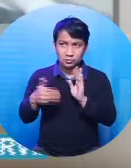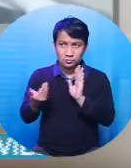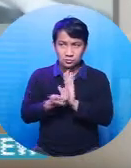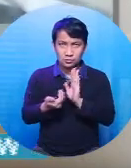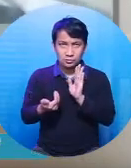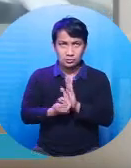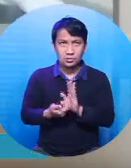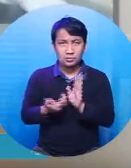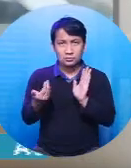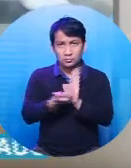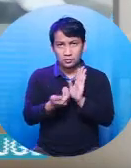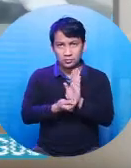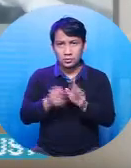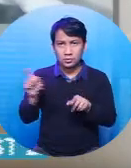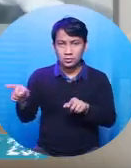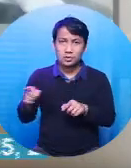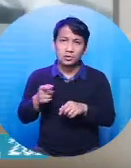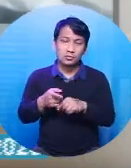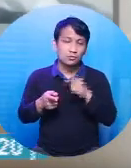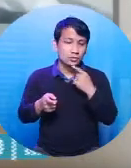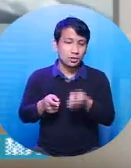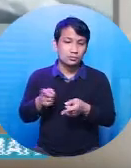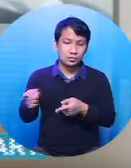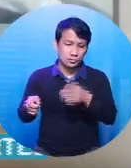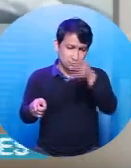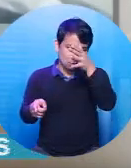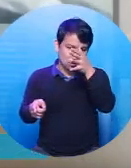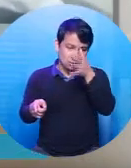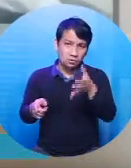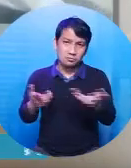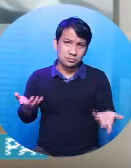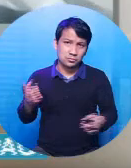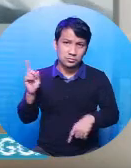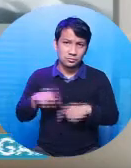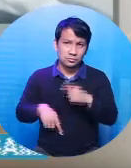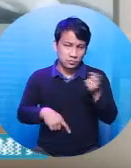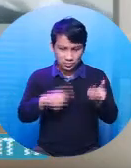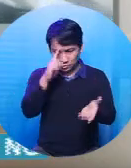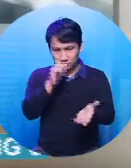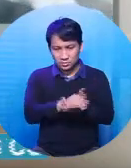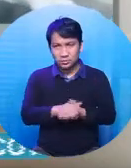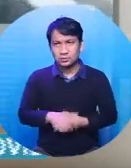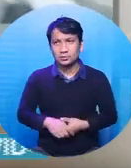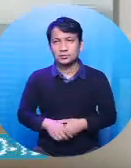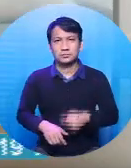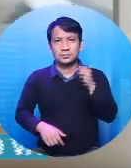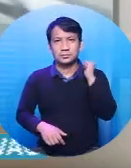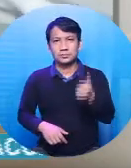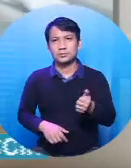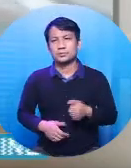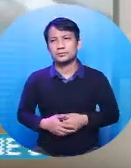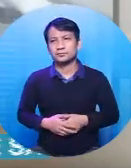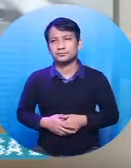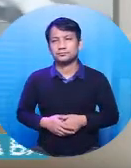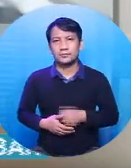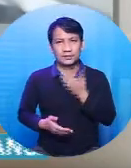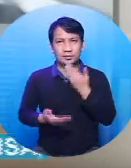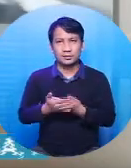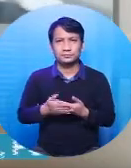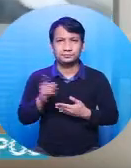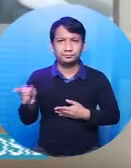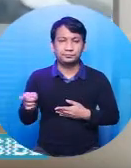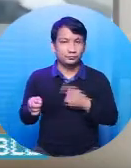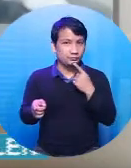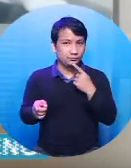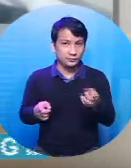na magpapatunay doon sa kanyang bintang? Wala po. Kaya hindi po kami naniniwala. Good. Very good. So, ito'y